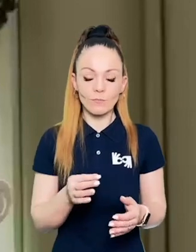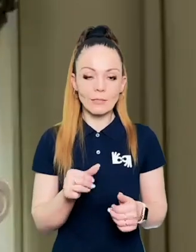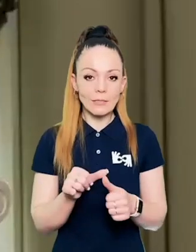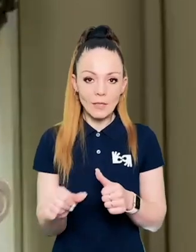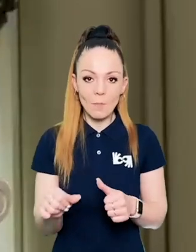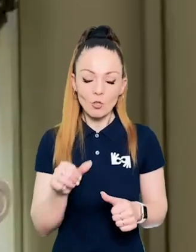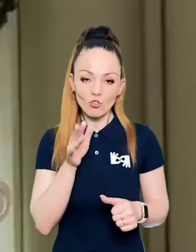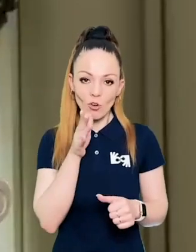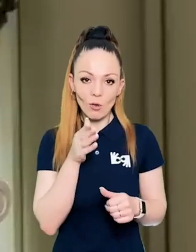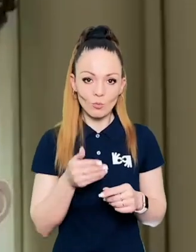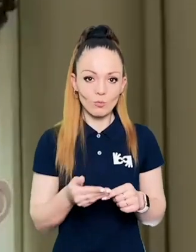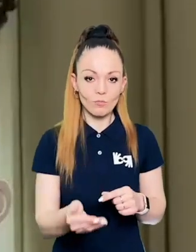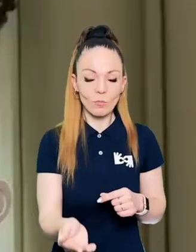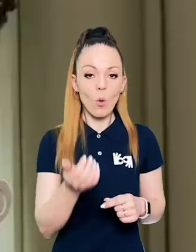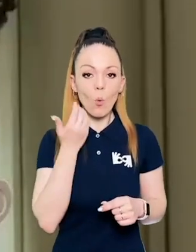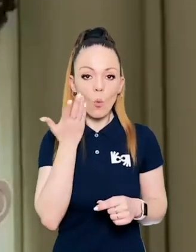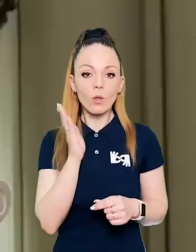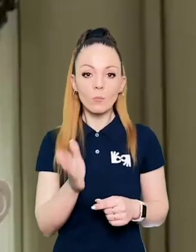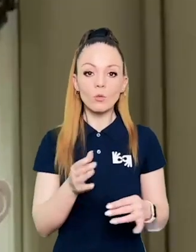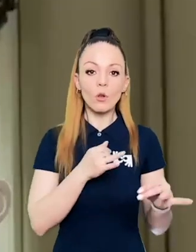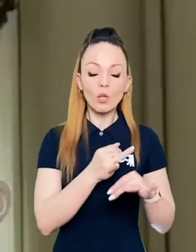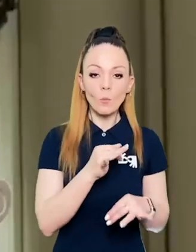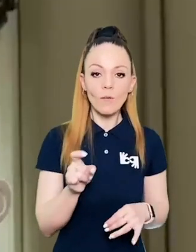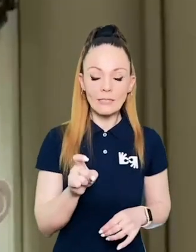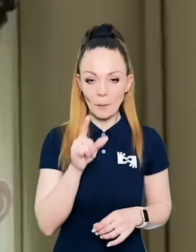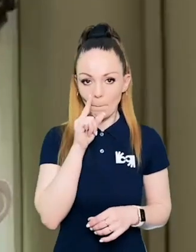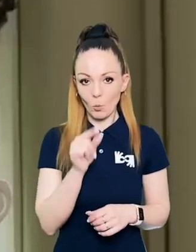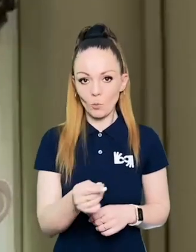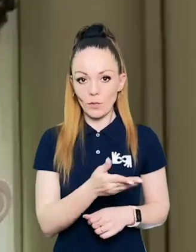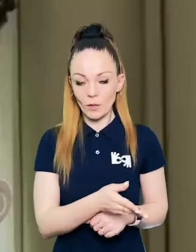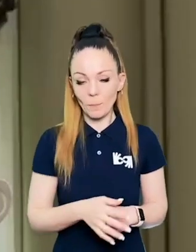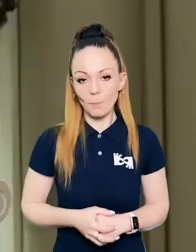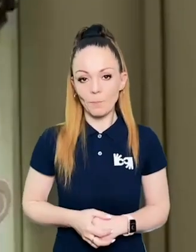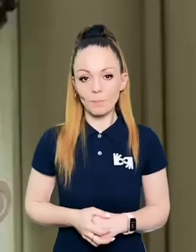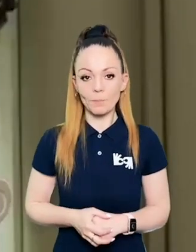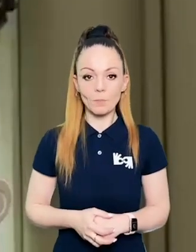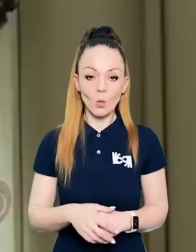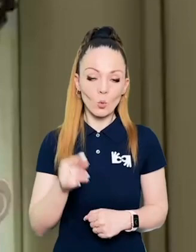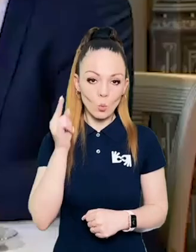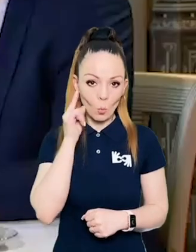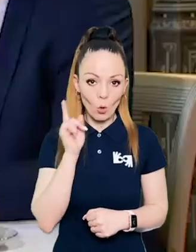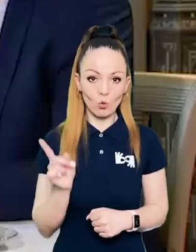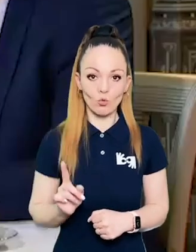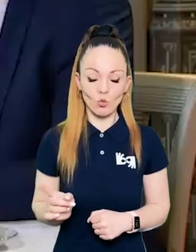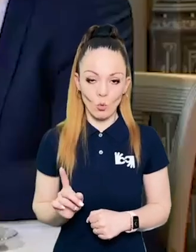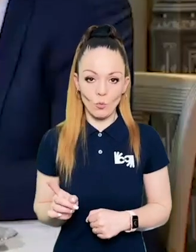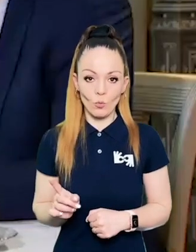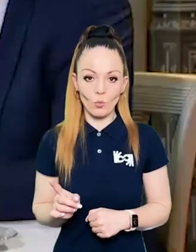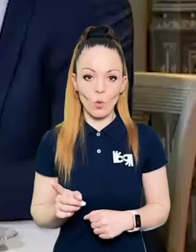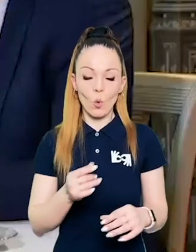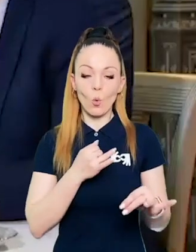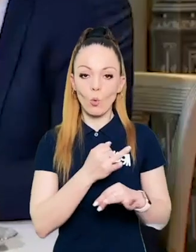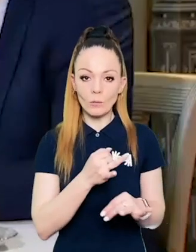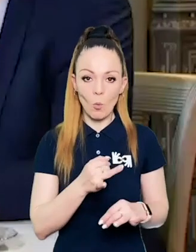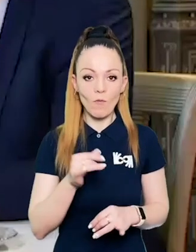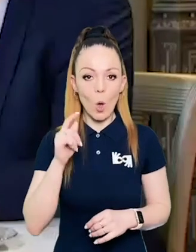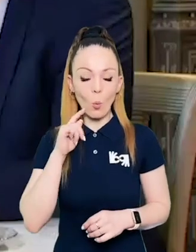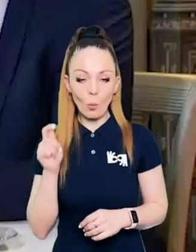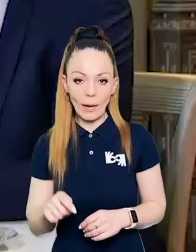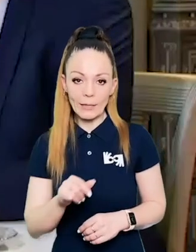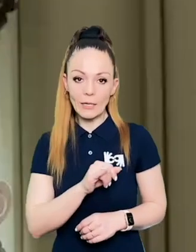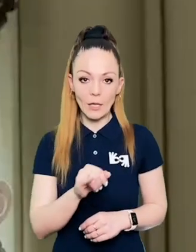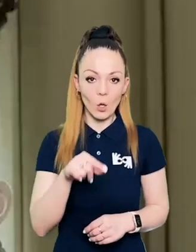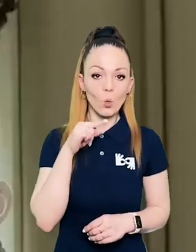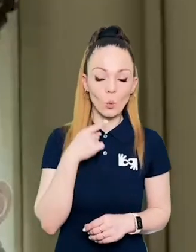залежить саме від цього, від часу, коли буде розмова з Путіним. Думаю, що